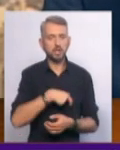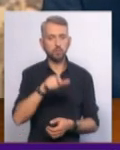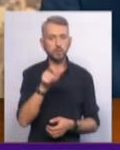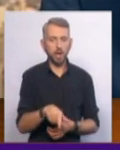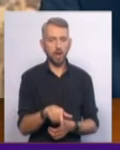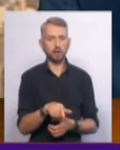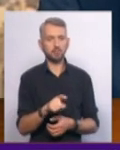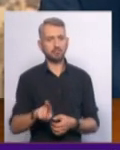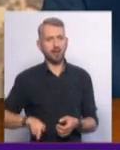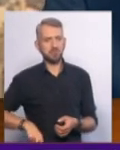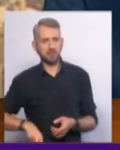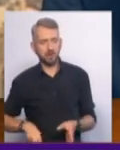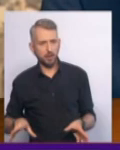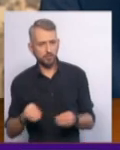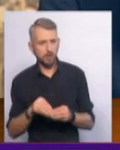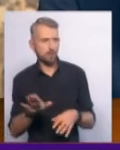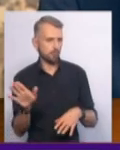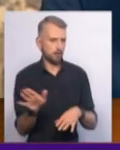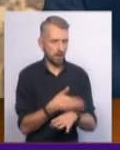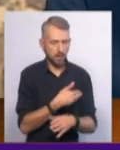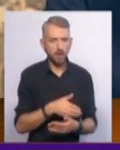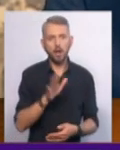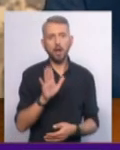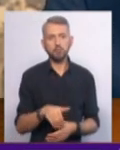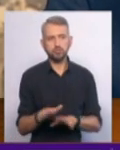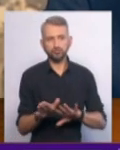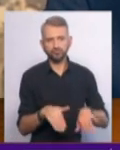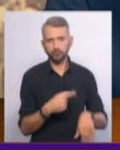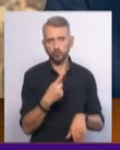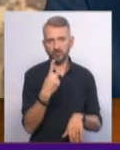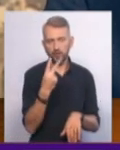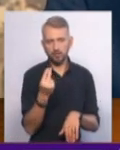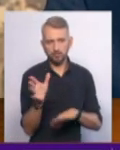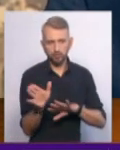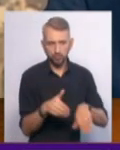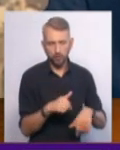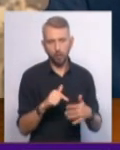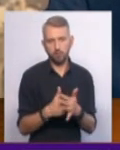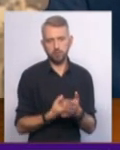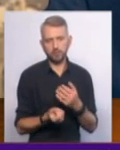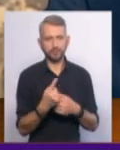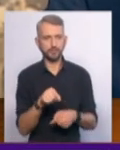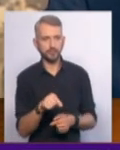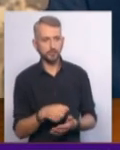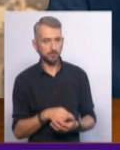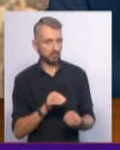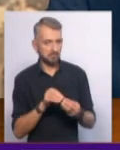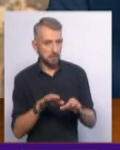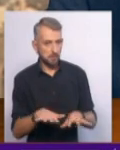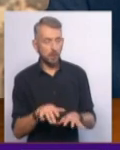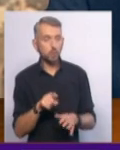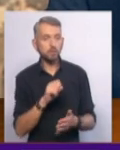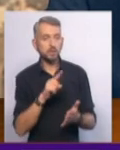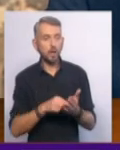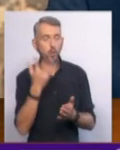з адміністрацією прибрали. Потім ще пройшло 2 дні, знову стоять. І тут питання в тому, що от коли